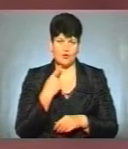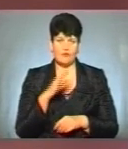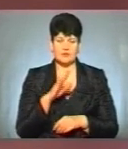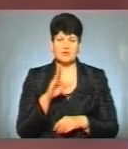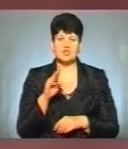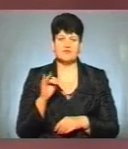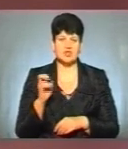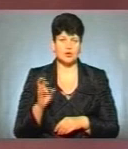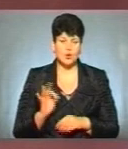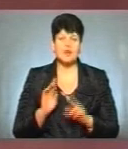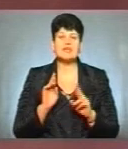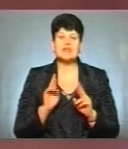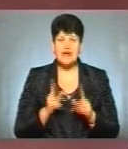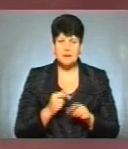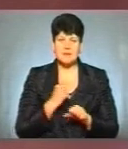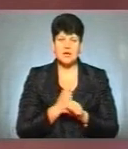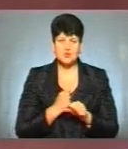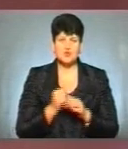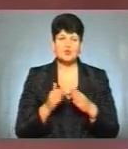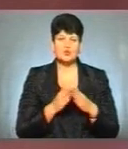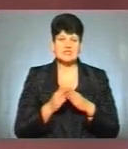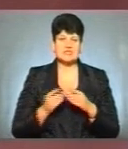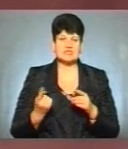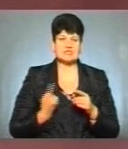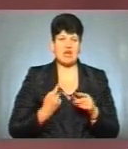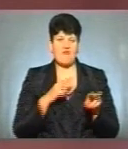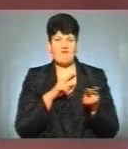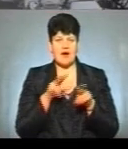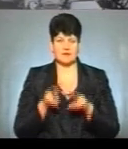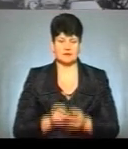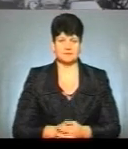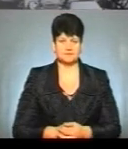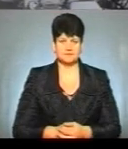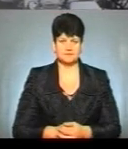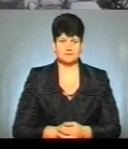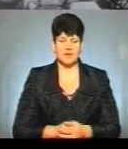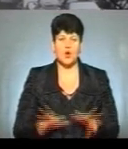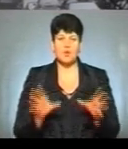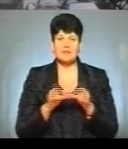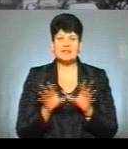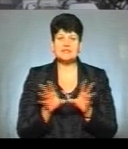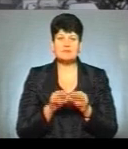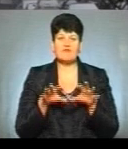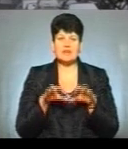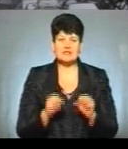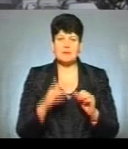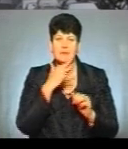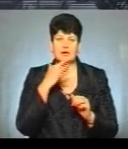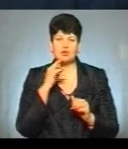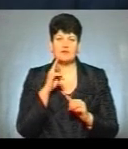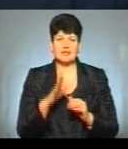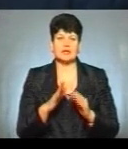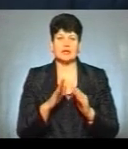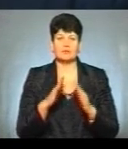Шевченко. Як працює «Сусідська варта», дізнавалася Анжела Шова. Об'єднання співвласників багатоквартирних